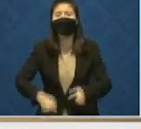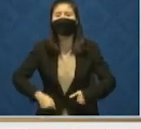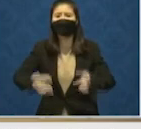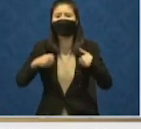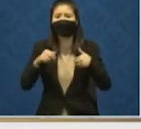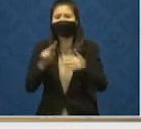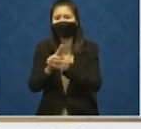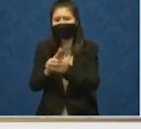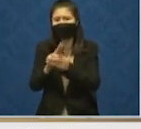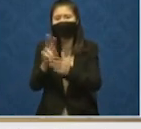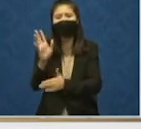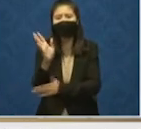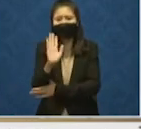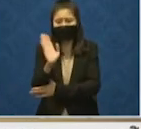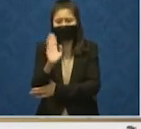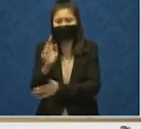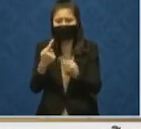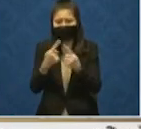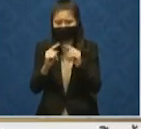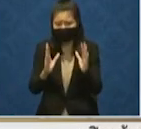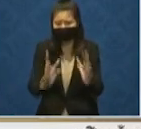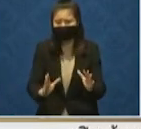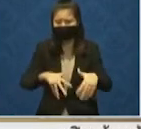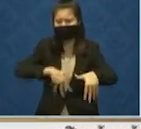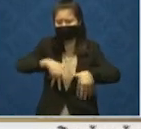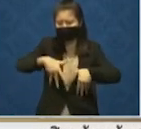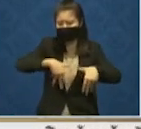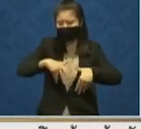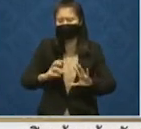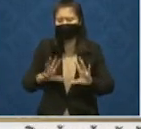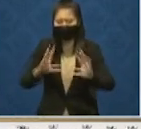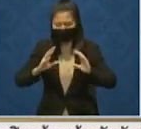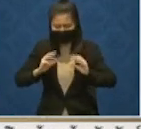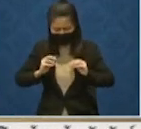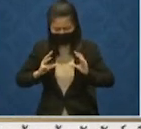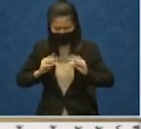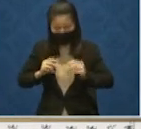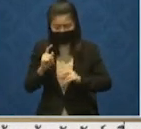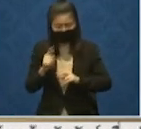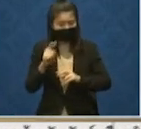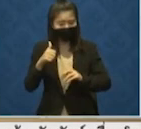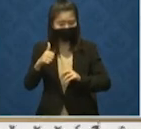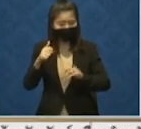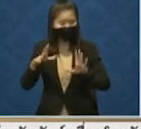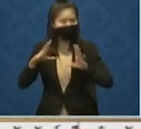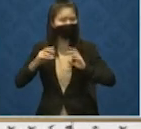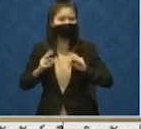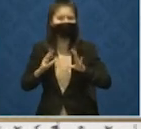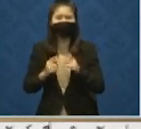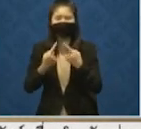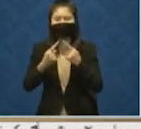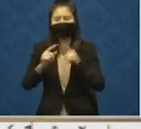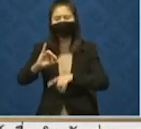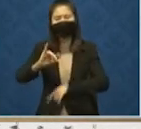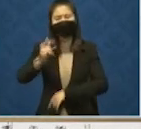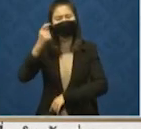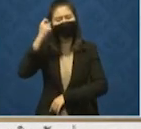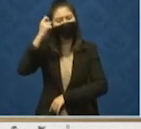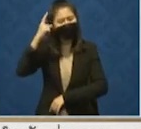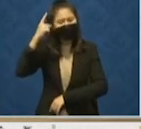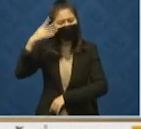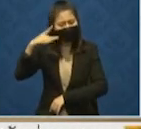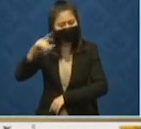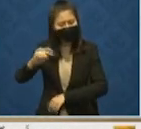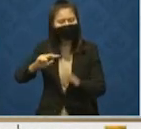นิยายพักแต่คุณจะพลไม่ไปค่ะคุณอิสระบอกว่าขณะที่คุณชวนเองไม่เคยพูดและไม่ได้พูดว่าคุณชุมพลไปเพราะเงิน